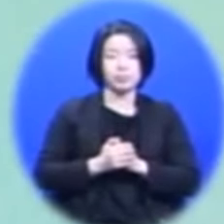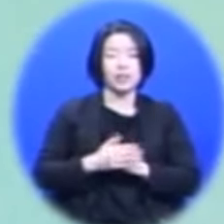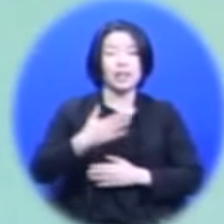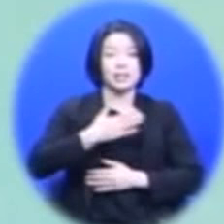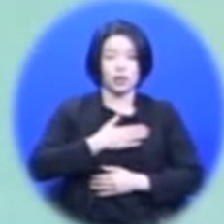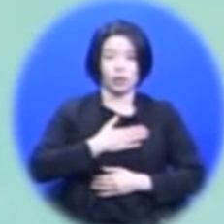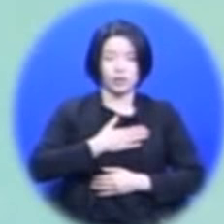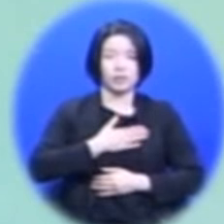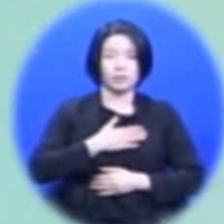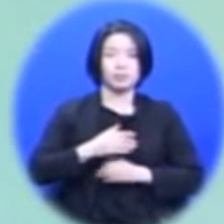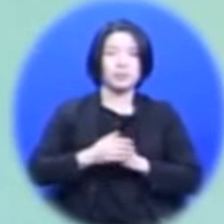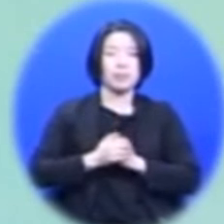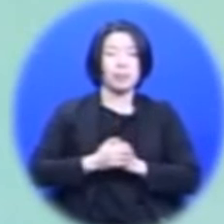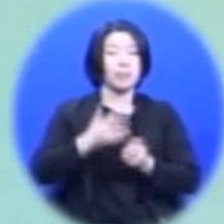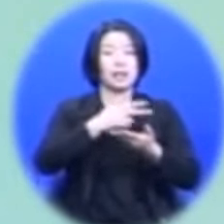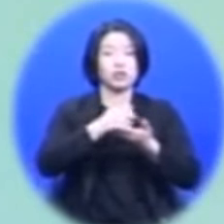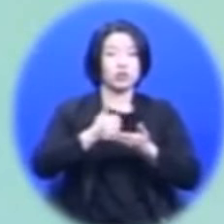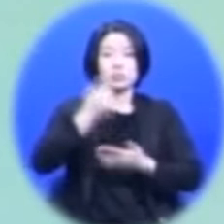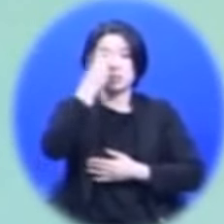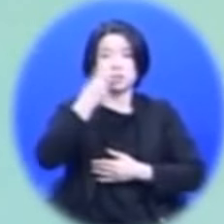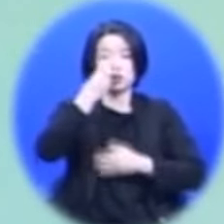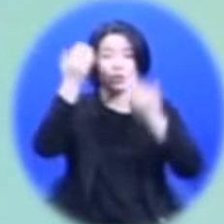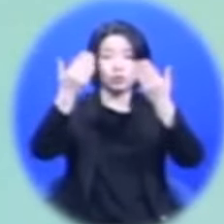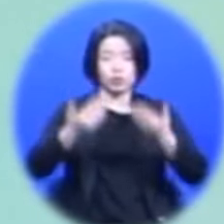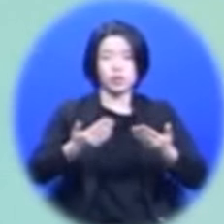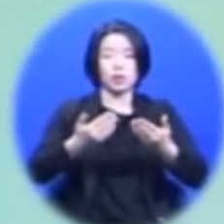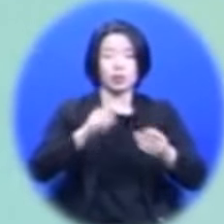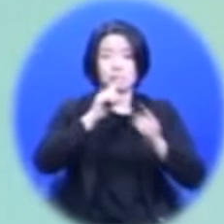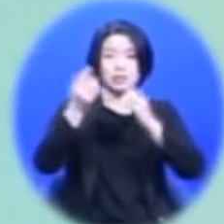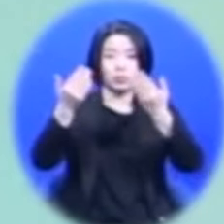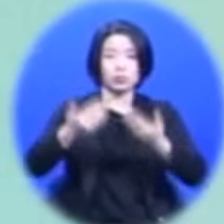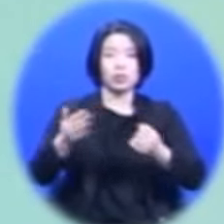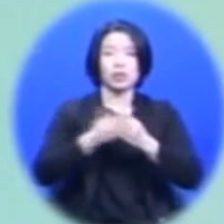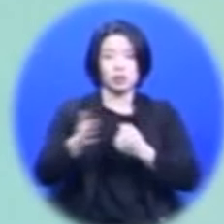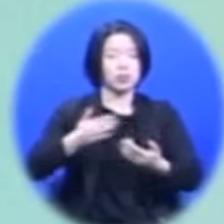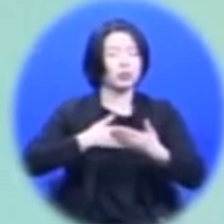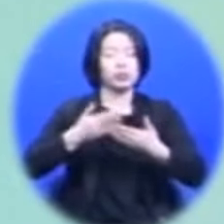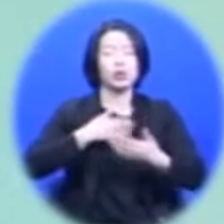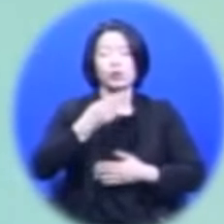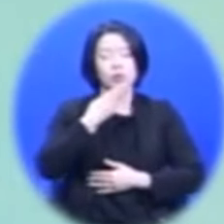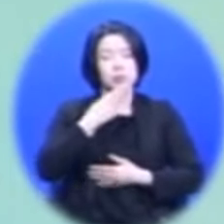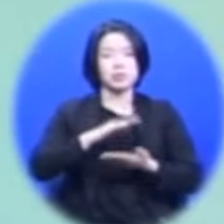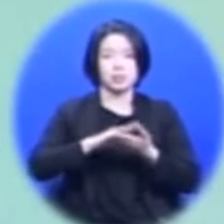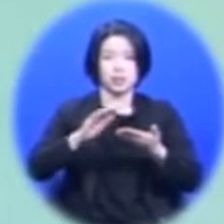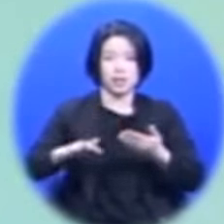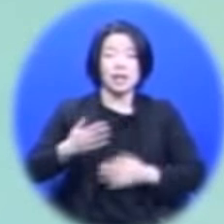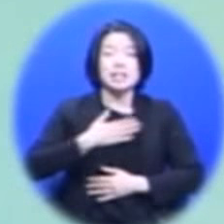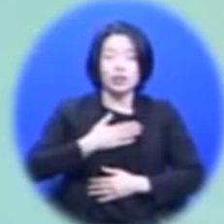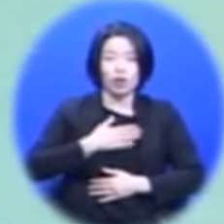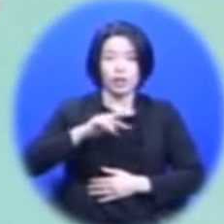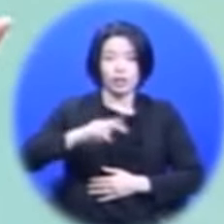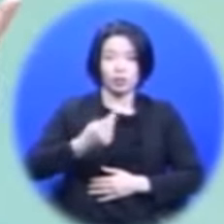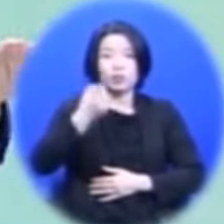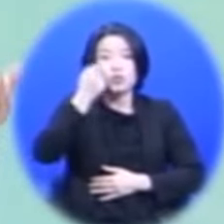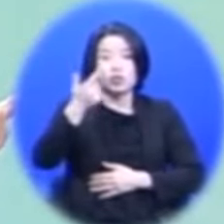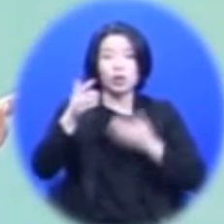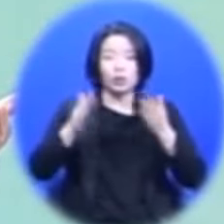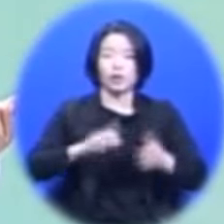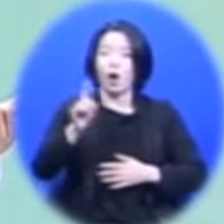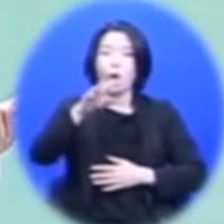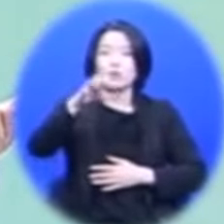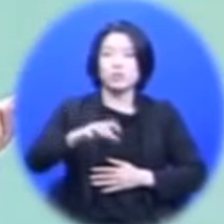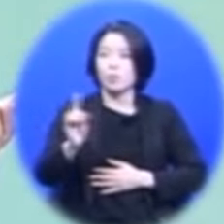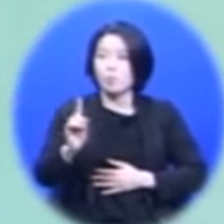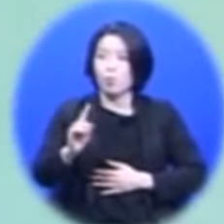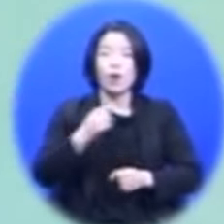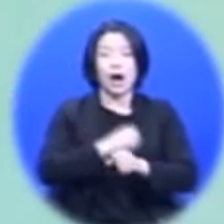저는 주님이 지켜주신다고 하셨으니 두려울 게 없습니다. 저에게도 6개월 동안 어떻게 어디서 뭘